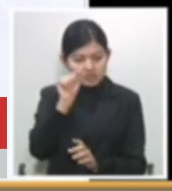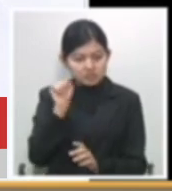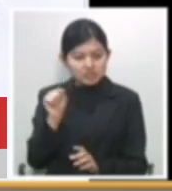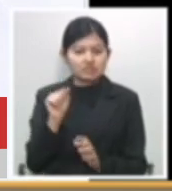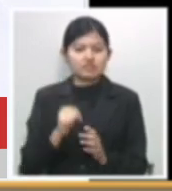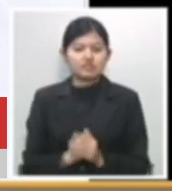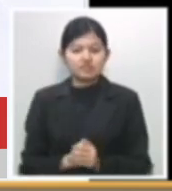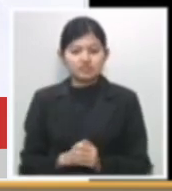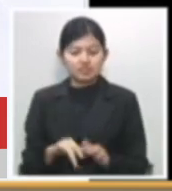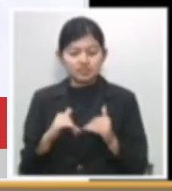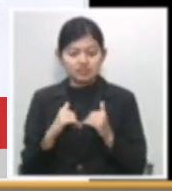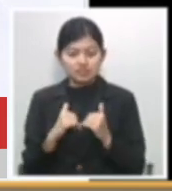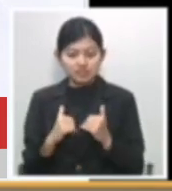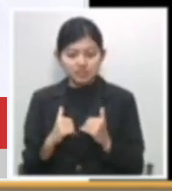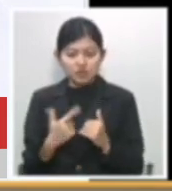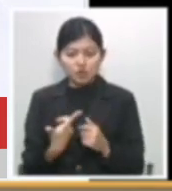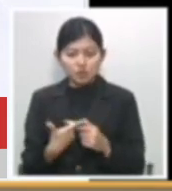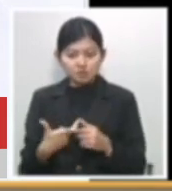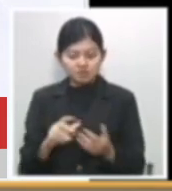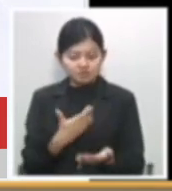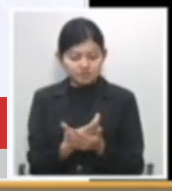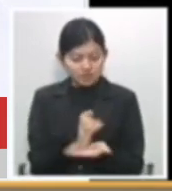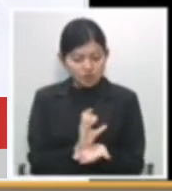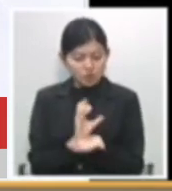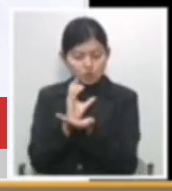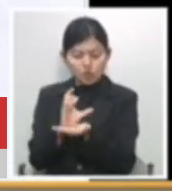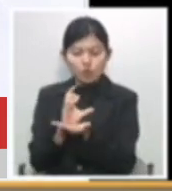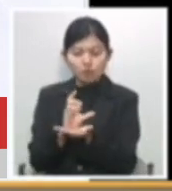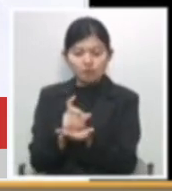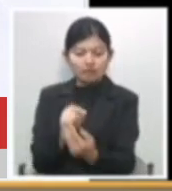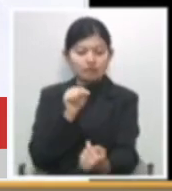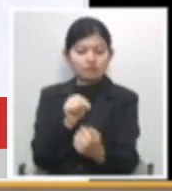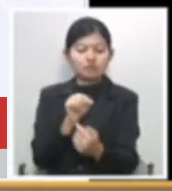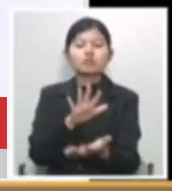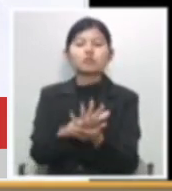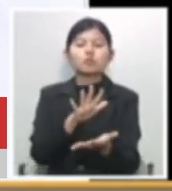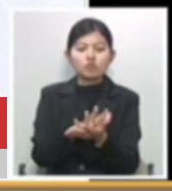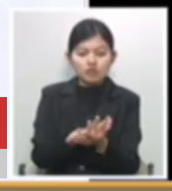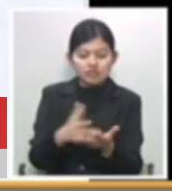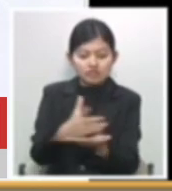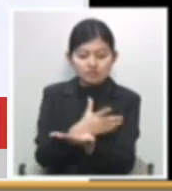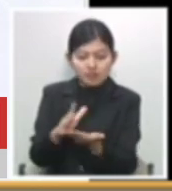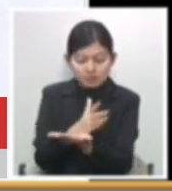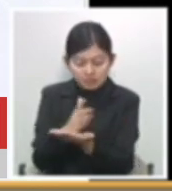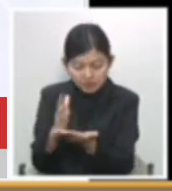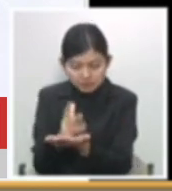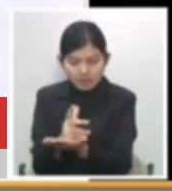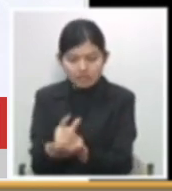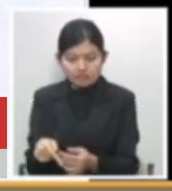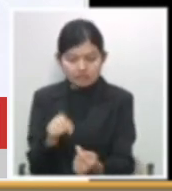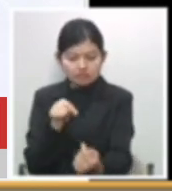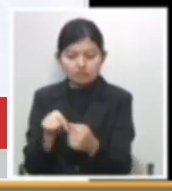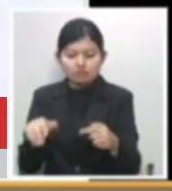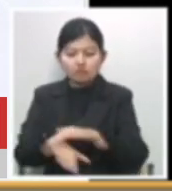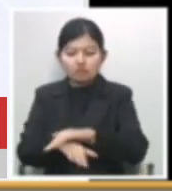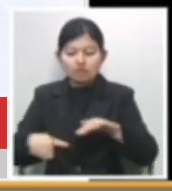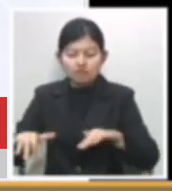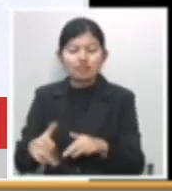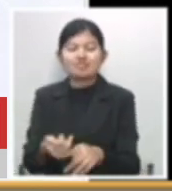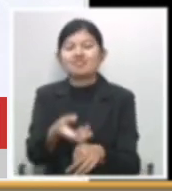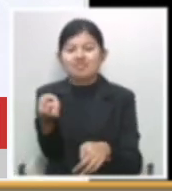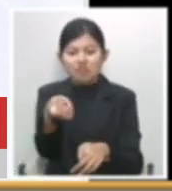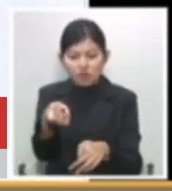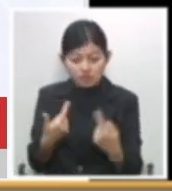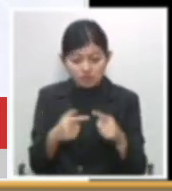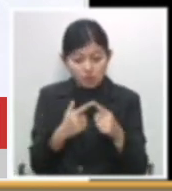อันนี้คืองบที่จะไปถึงโรงเรียนไปถึงตัวเด็กแต่พอไปดูในรายการบางรายการครับท่านประธาน